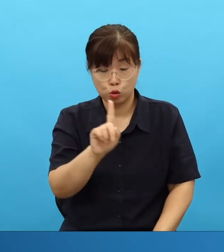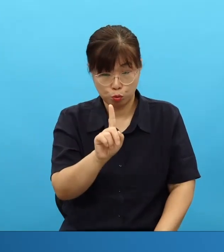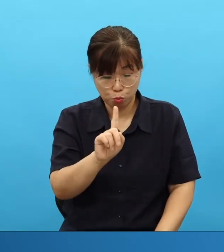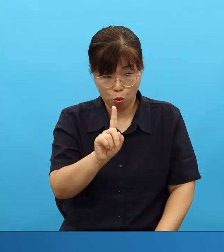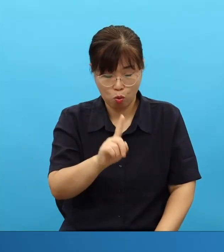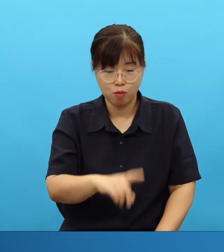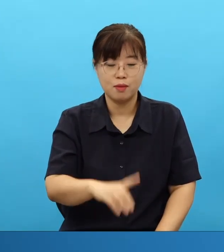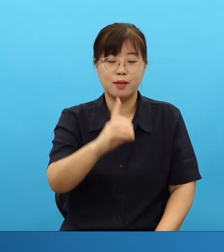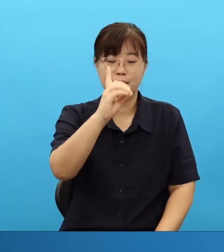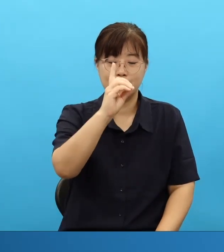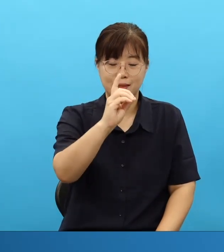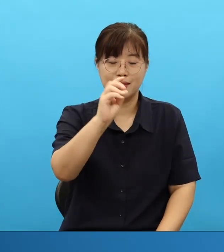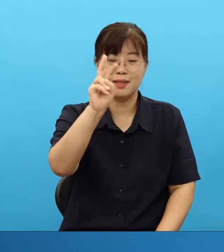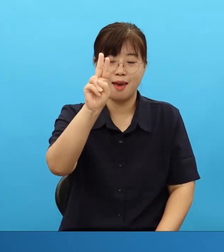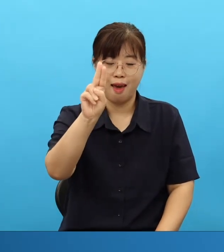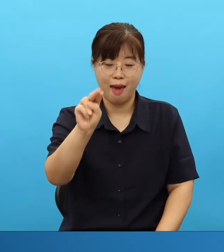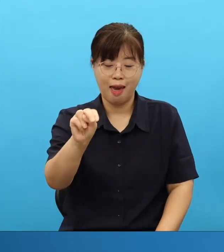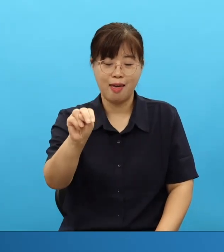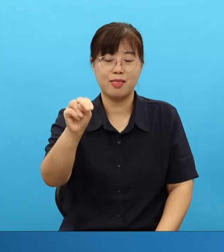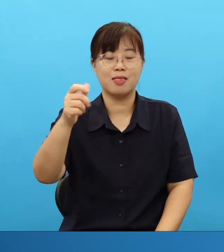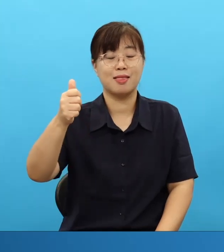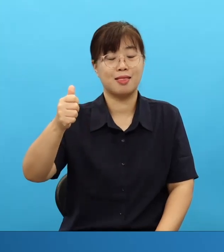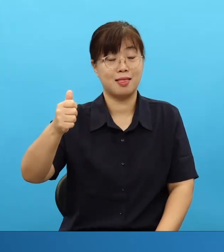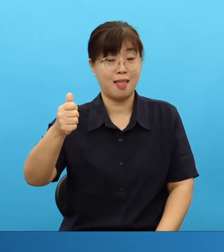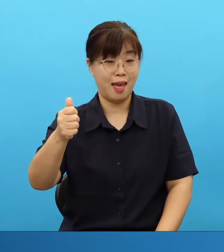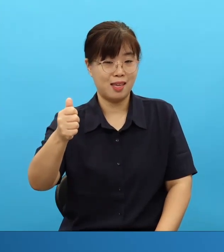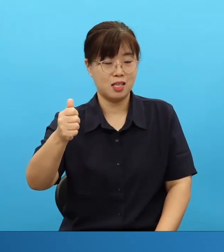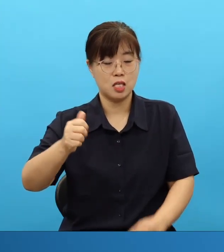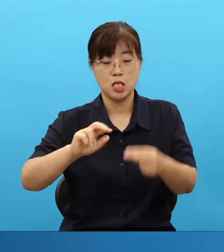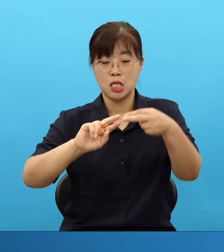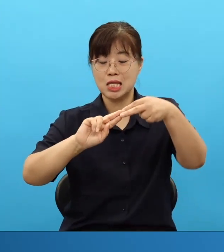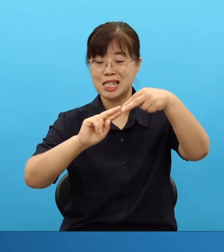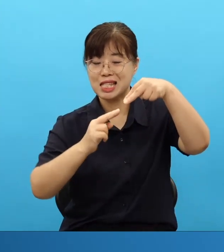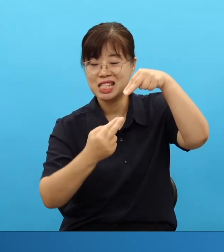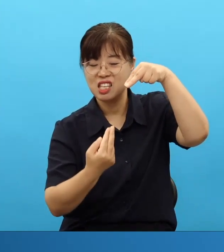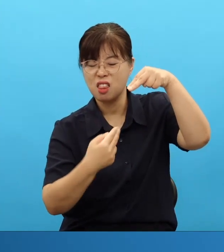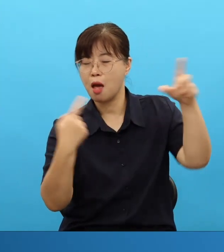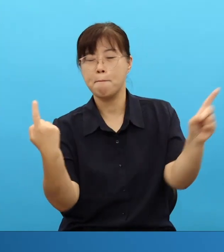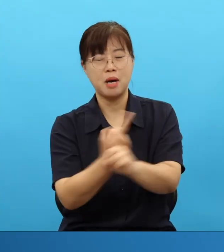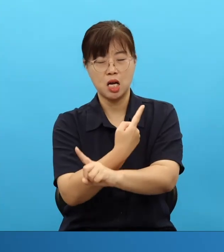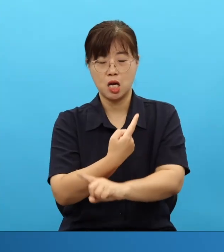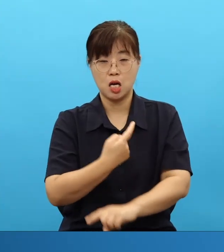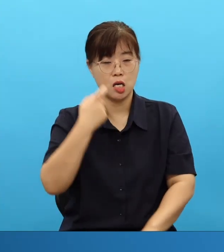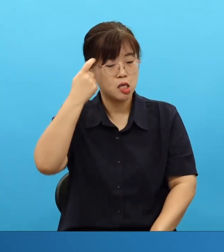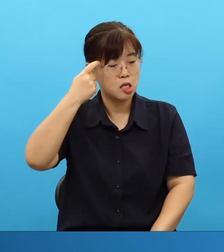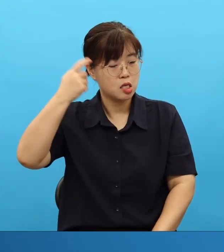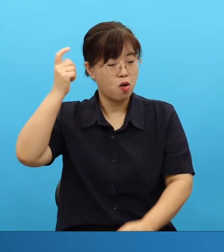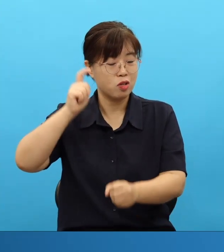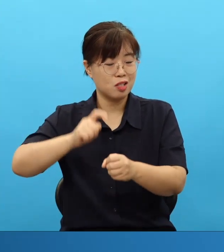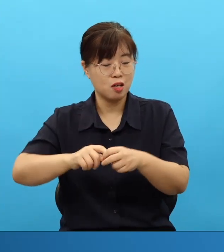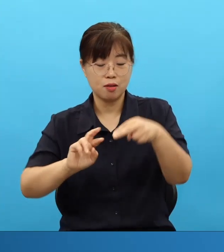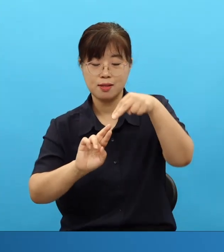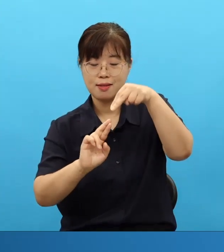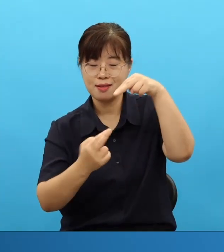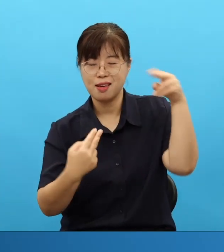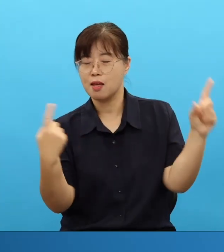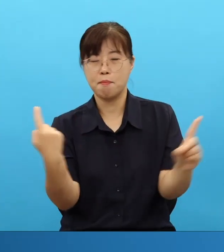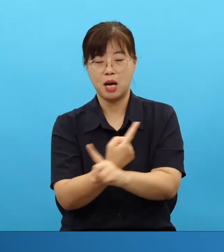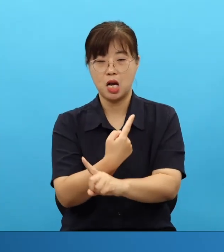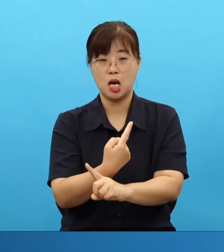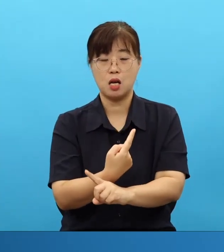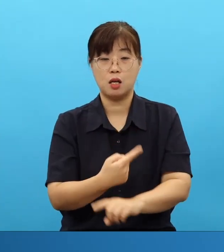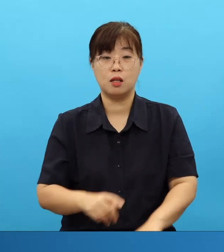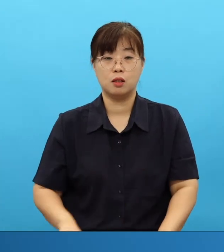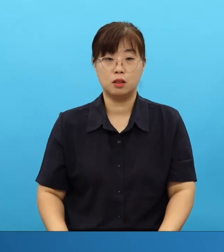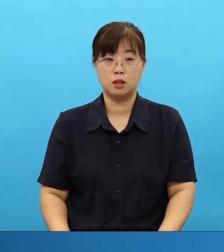영적 DNA 바꾸는 것이다 렘넌트에게 검토일 시대